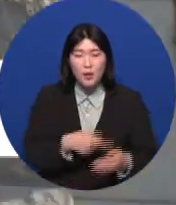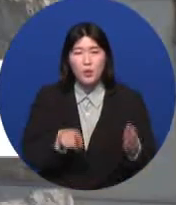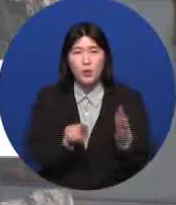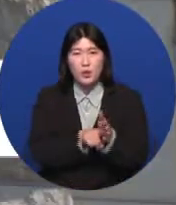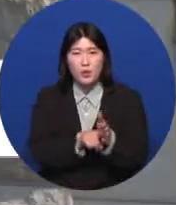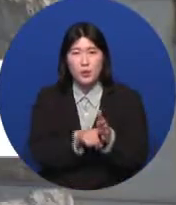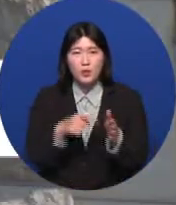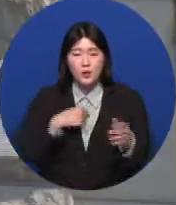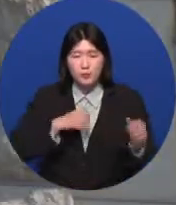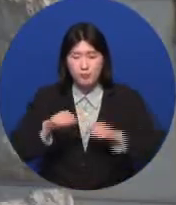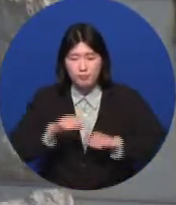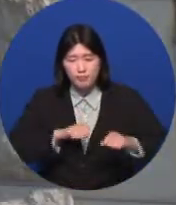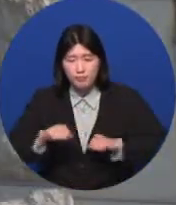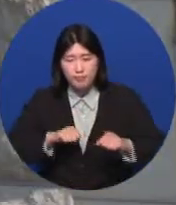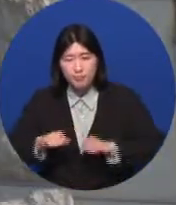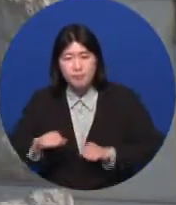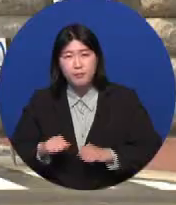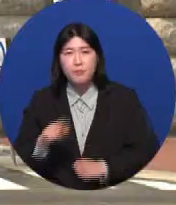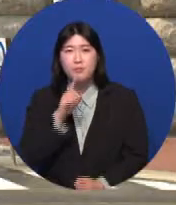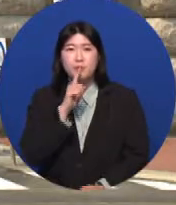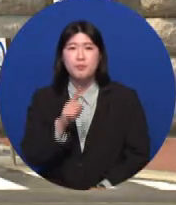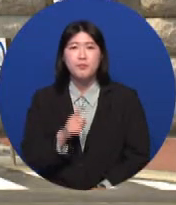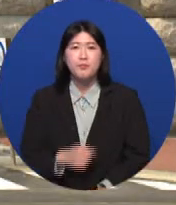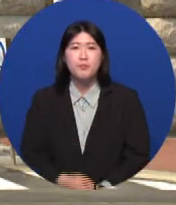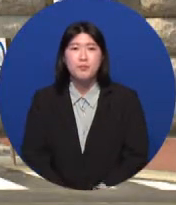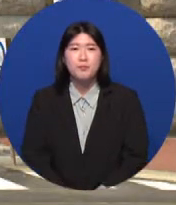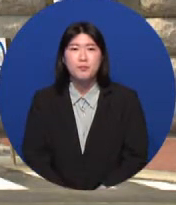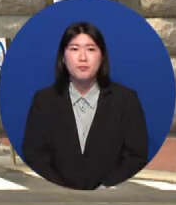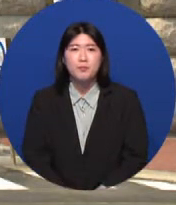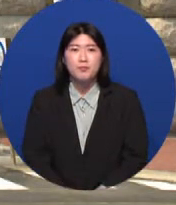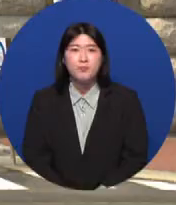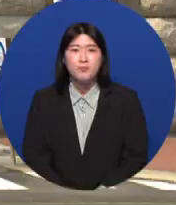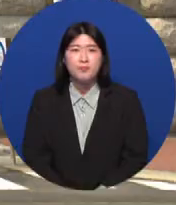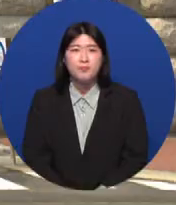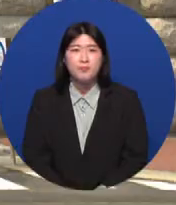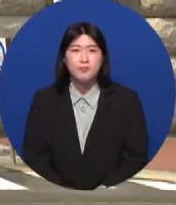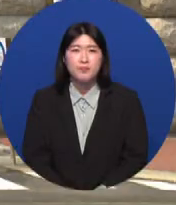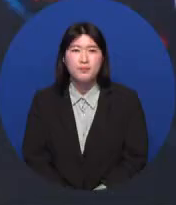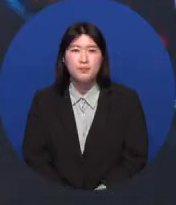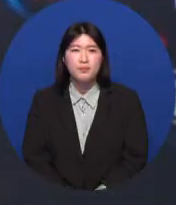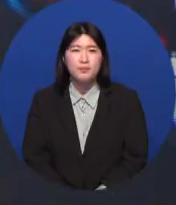위원회 도 세종시로 이전 하도록 지속적으로 건의하기로 했습니다